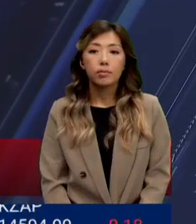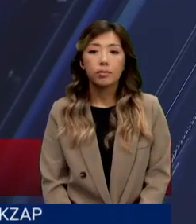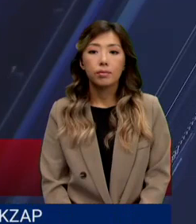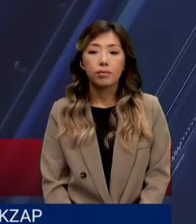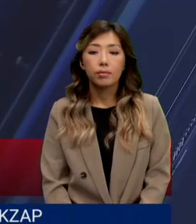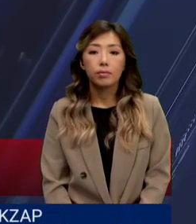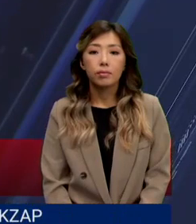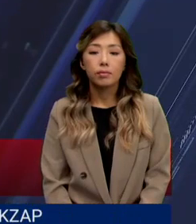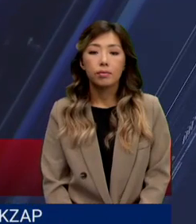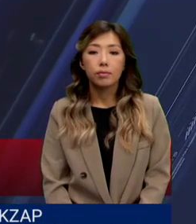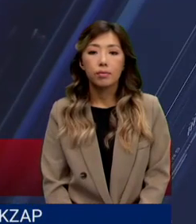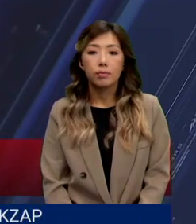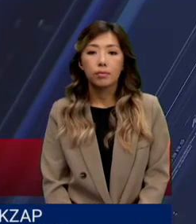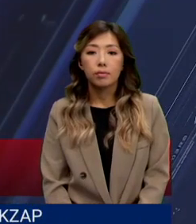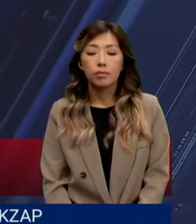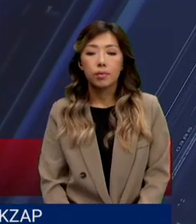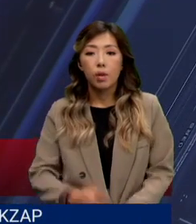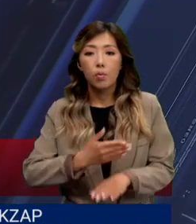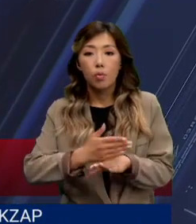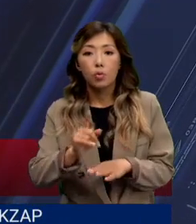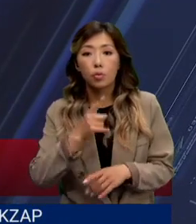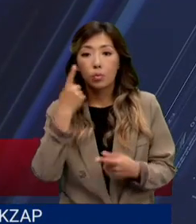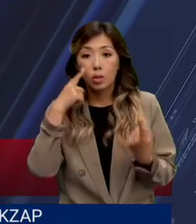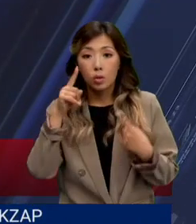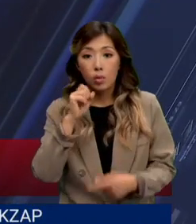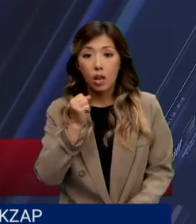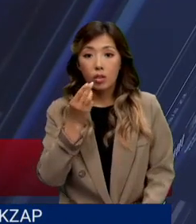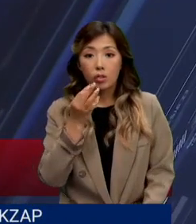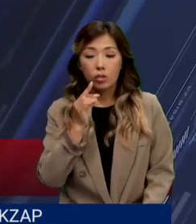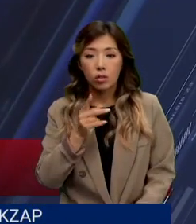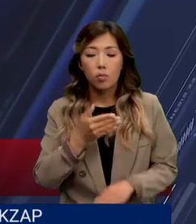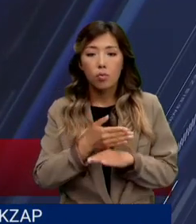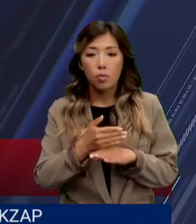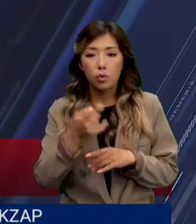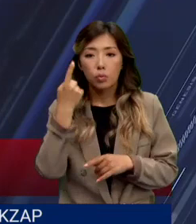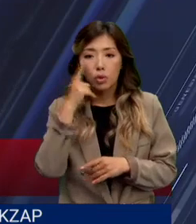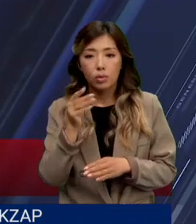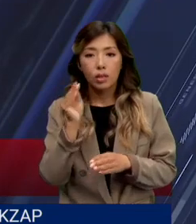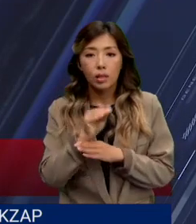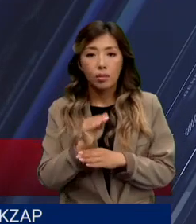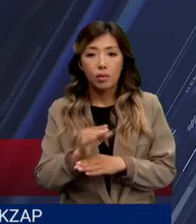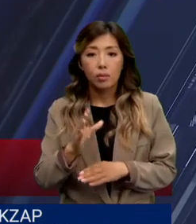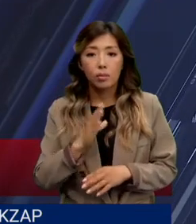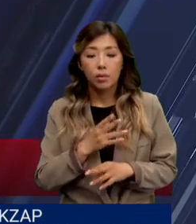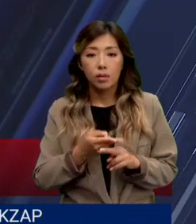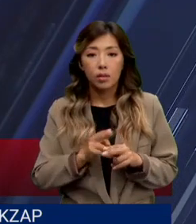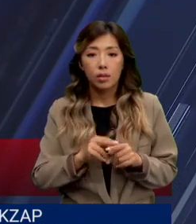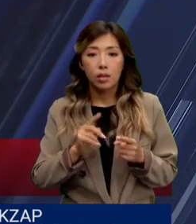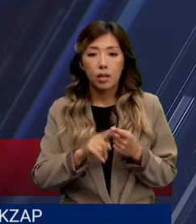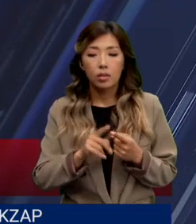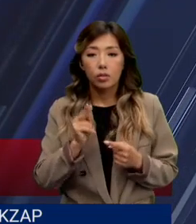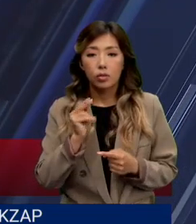все, что извратили потом из программы «Ашек», оно уже было потом. Один чекин, один